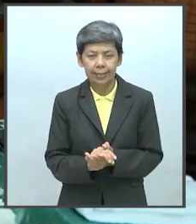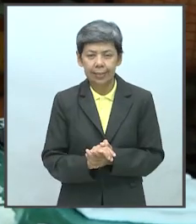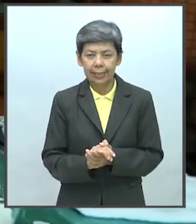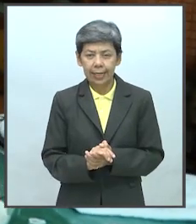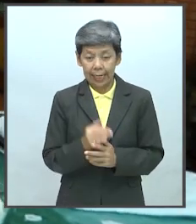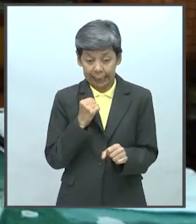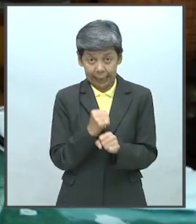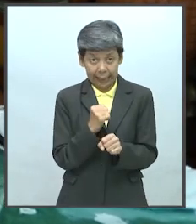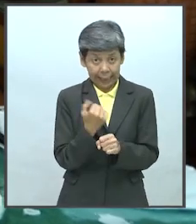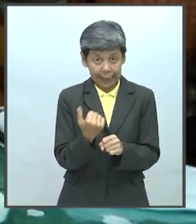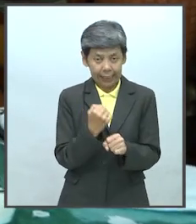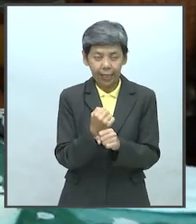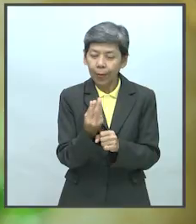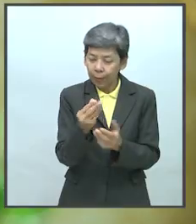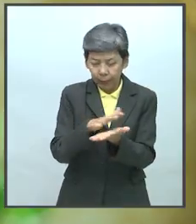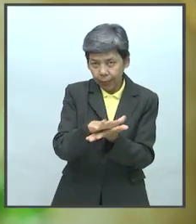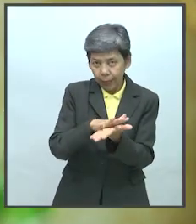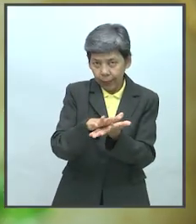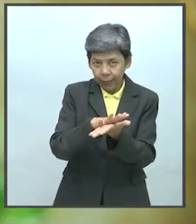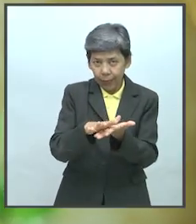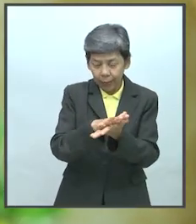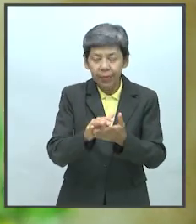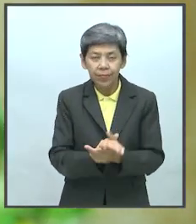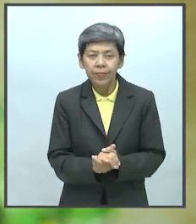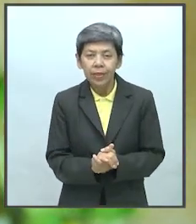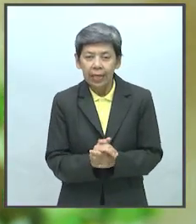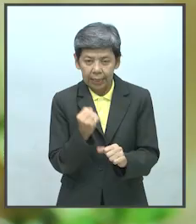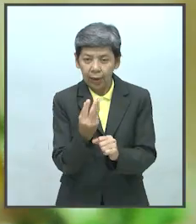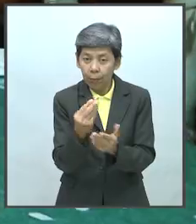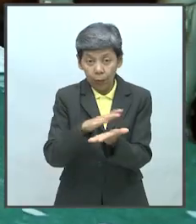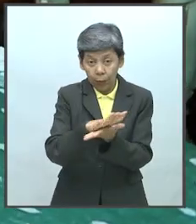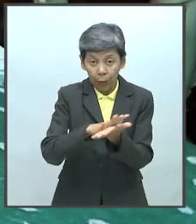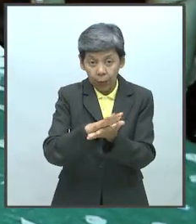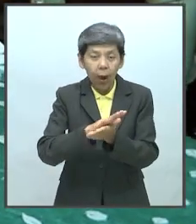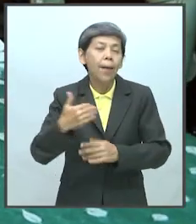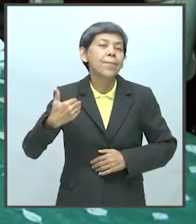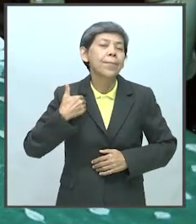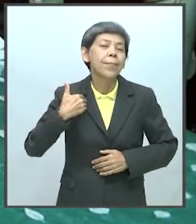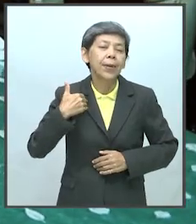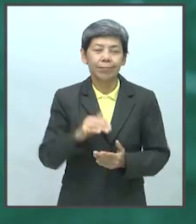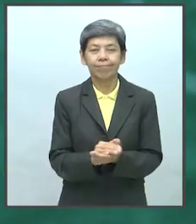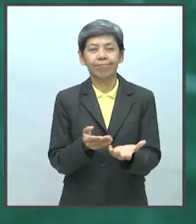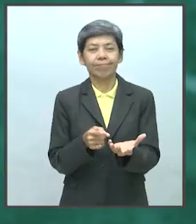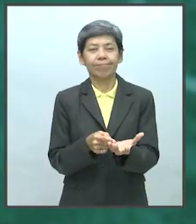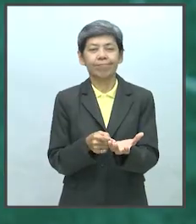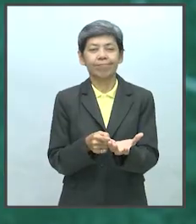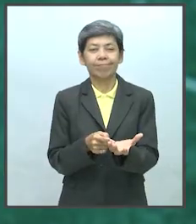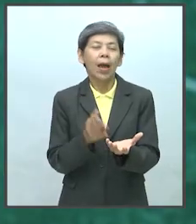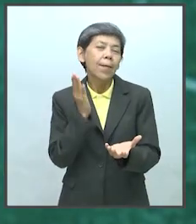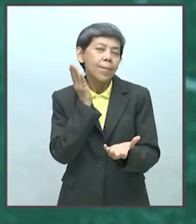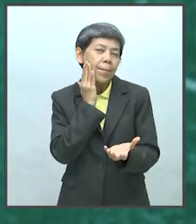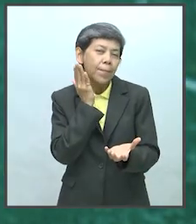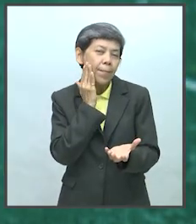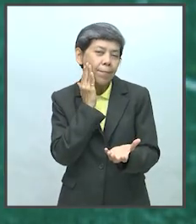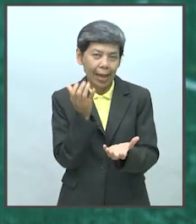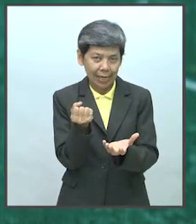ที่ในส่วนของเม็ดบัวลอยก่อน ค่ะ ในส่วนของการทำบัวลอยก็ต้องมีอันนี้แน่นอนเลยนะครับแป้งข้าวเหนียว แป้งข้าวเหนียว